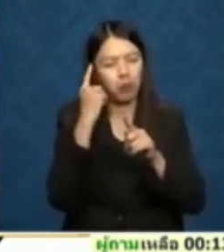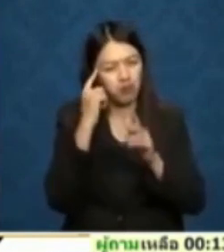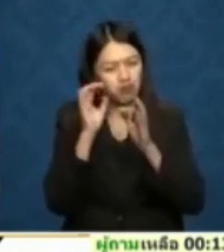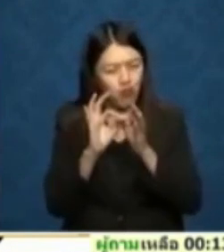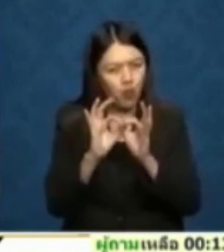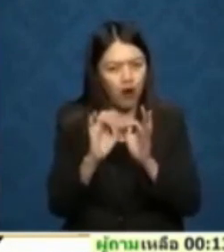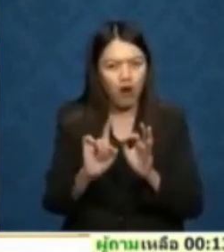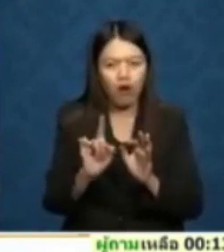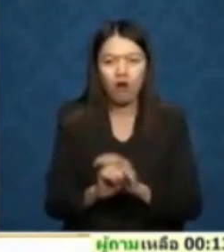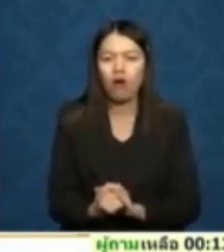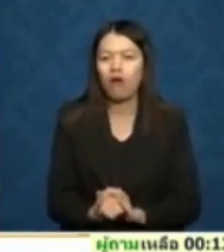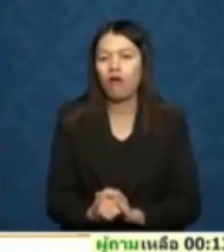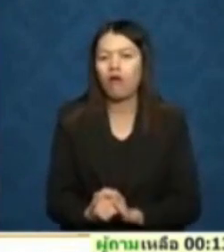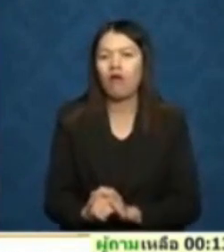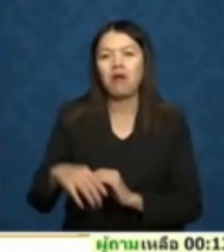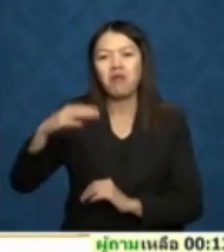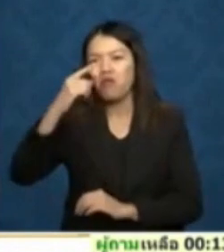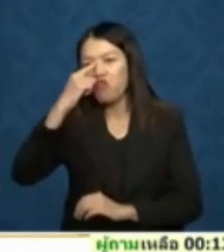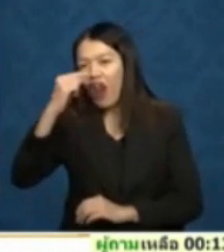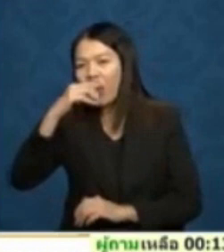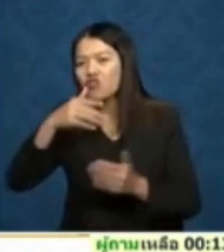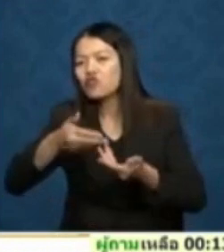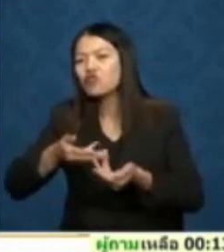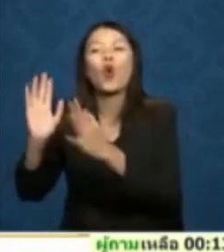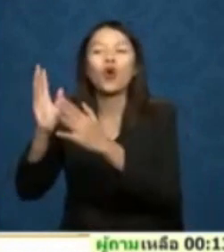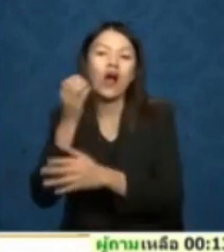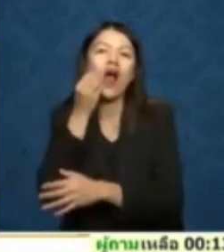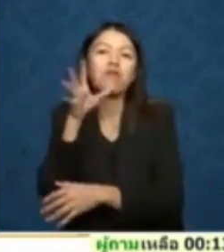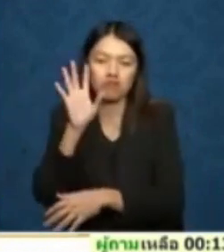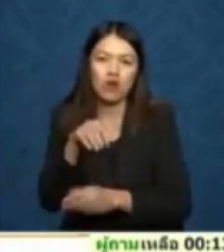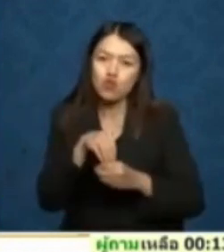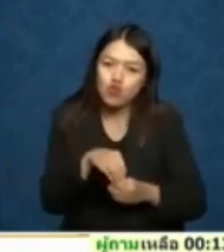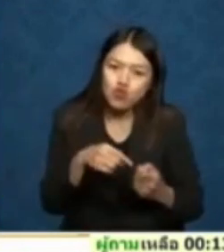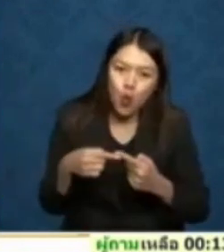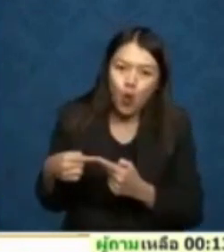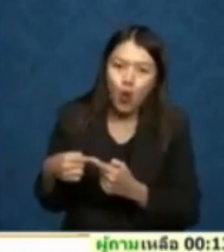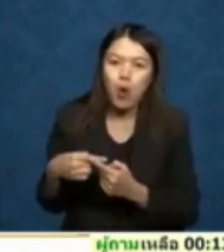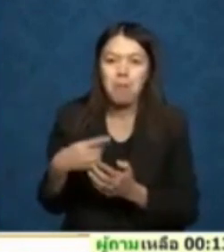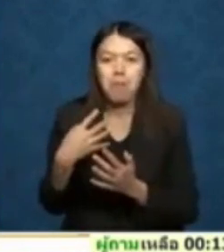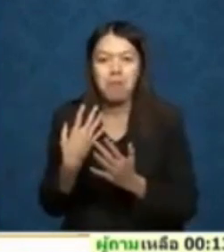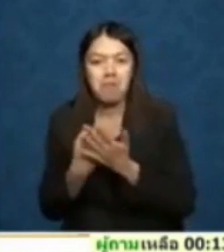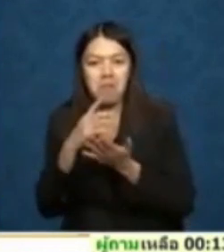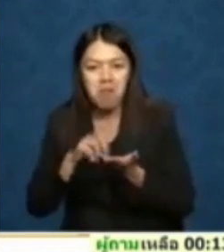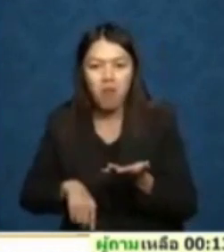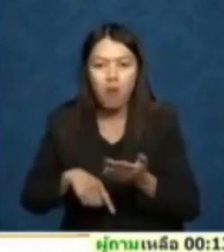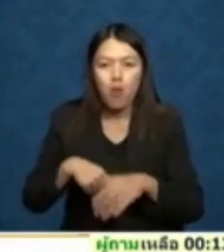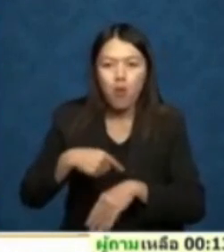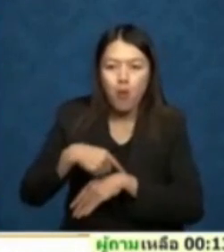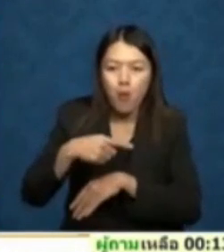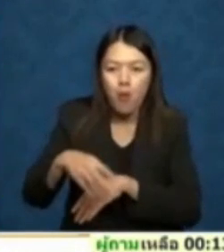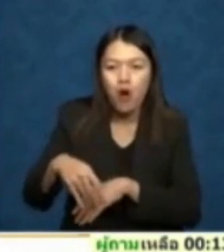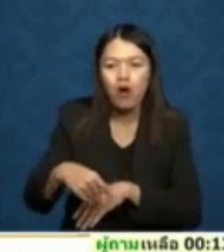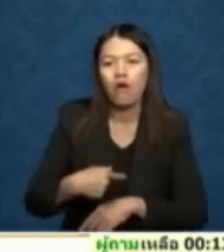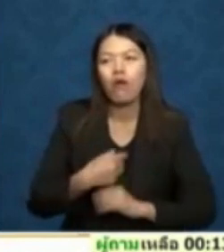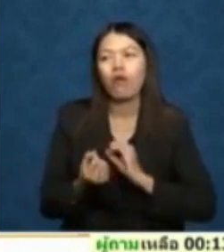ว่าหากการส่งตัวผู้ต้องหากลับประเทศก่อนการได้รับการลงโทษหรือให้อยู่ต่อแต่การดำเนินคดีที่เป็นไปอย่างล่าช้าผู้เสียหายจะรู้สึกอย่าง